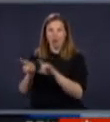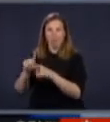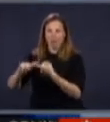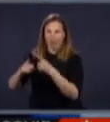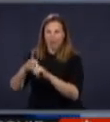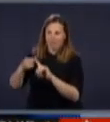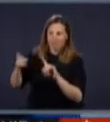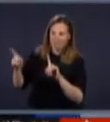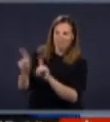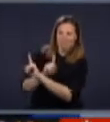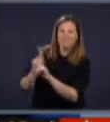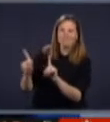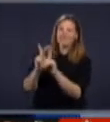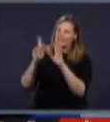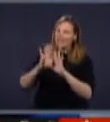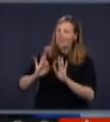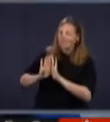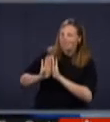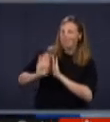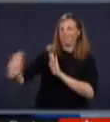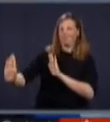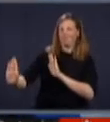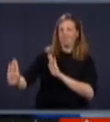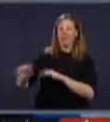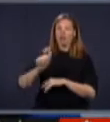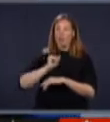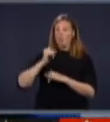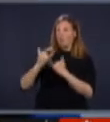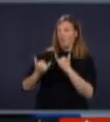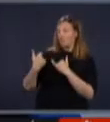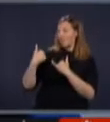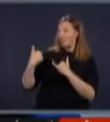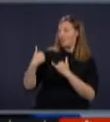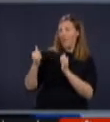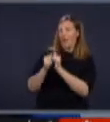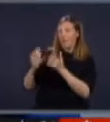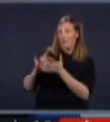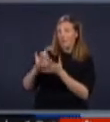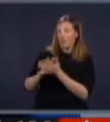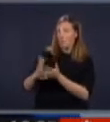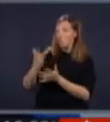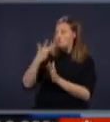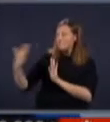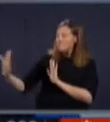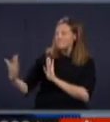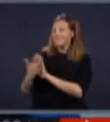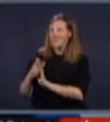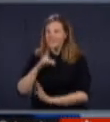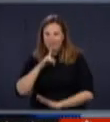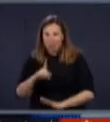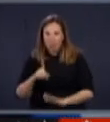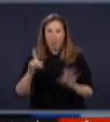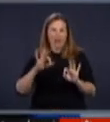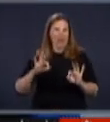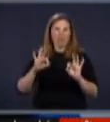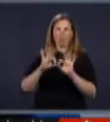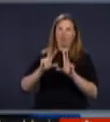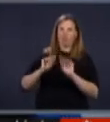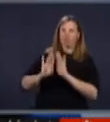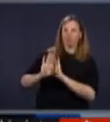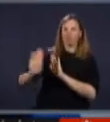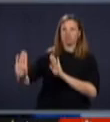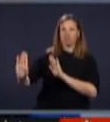2 mètres. Là. Pour l'avoir expérimenté moi-même en fin de semaine, on a comme le goût, mais il faut faire attention. Un contact,